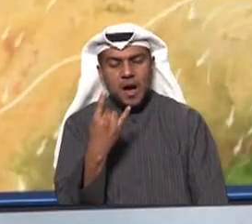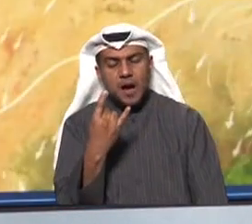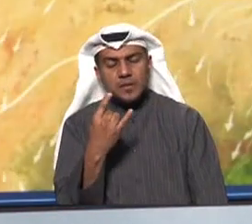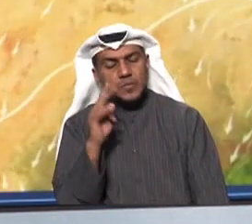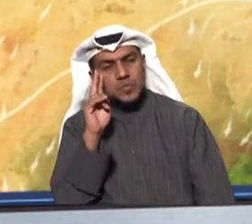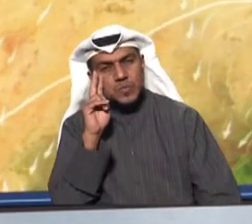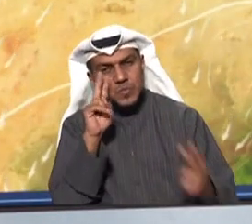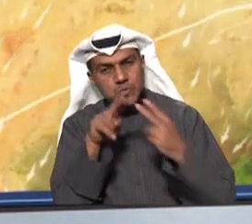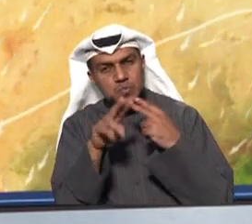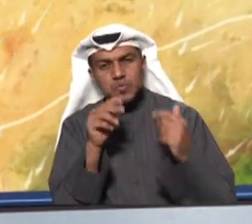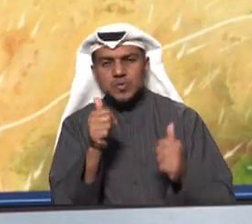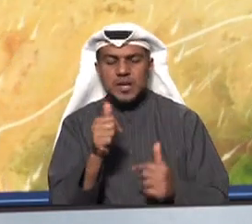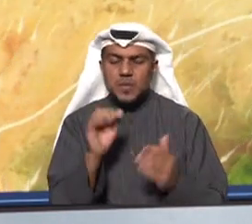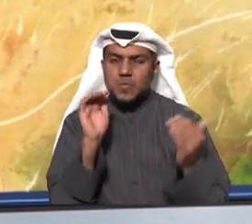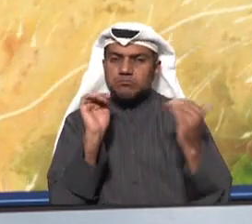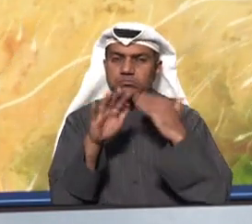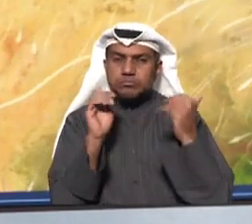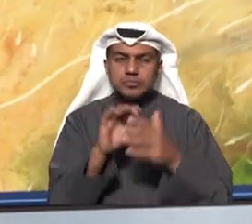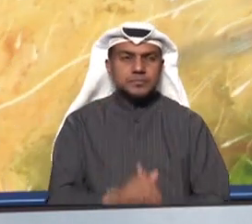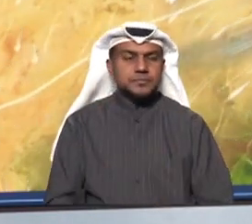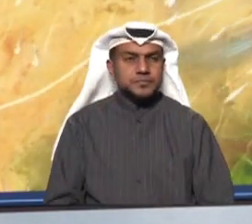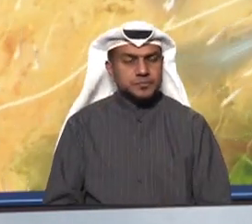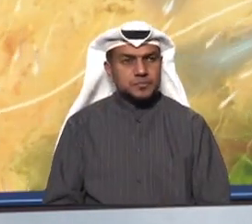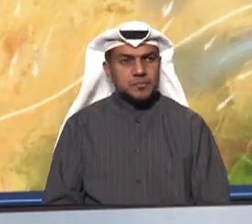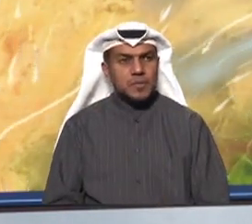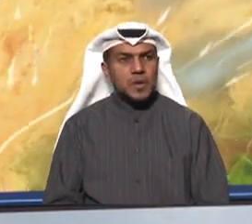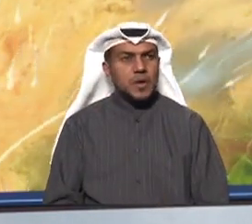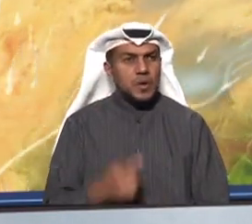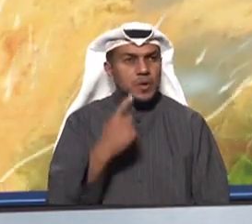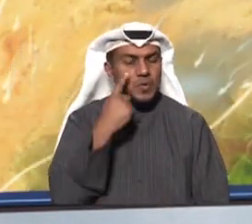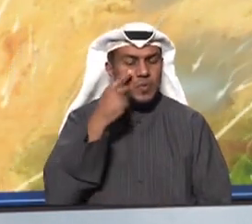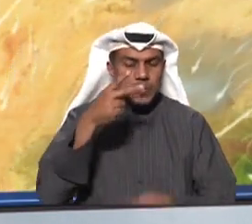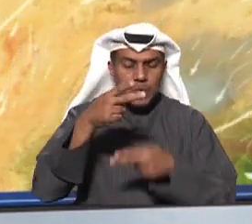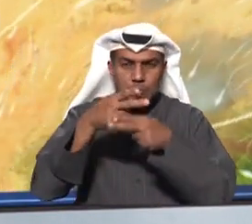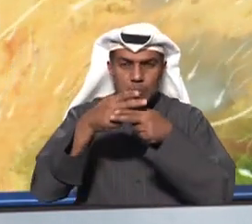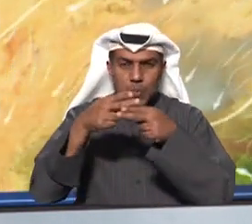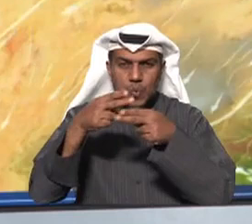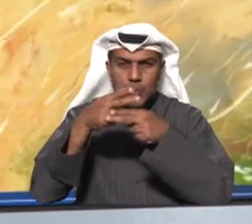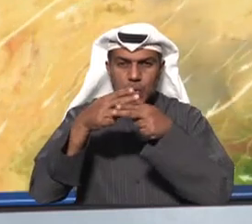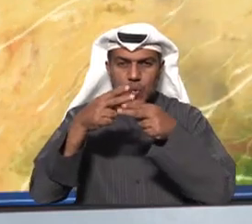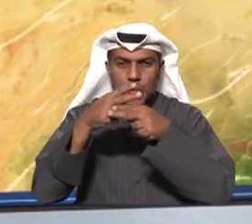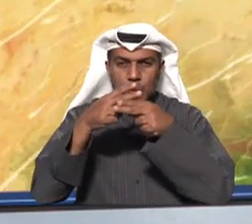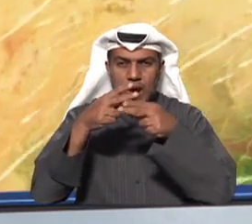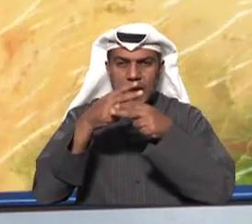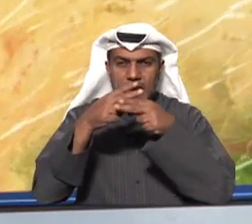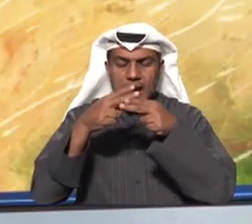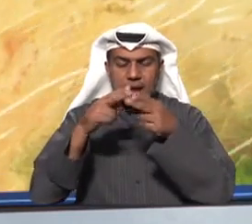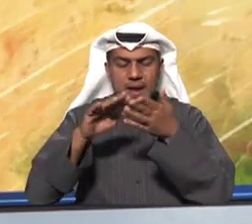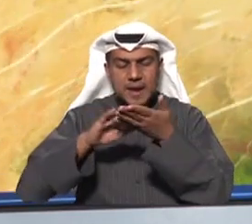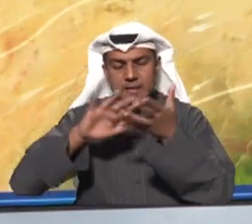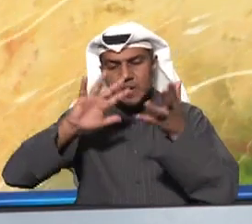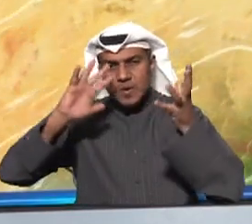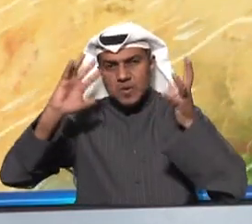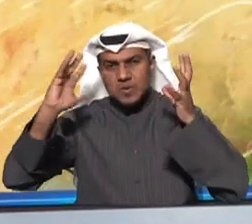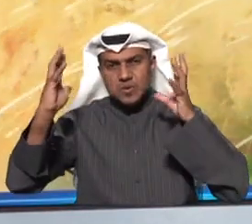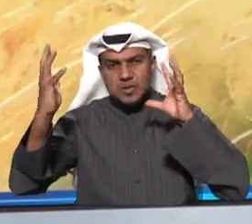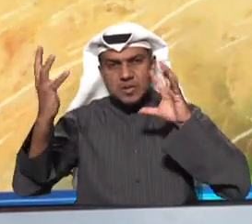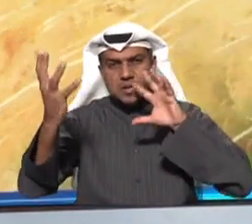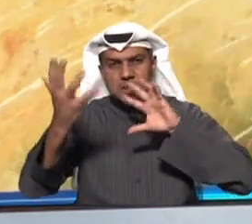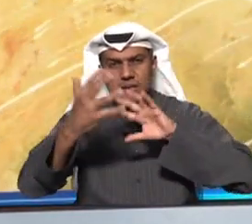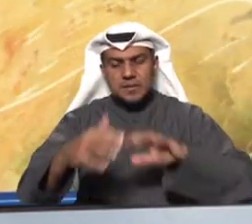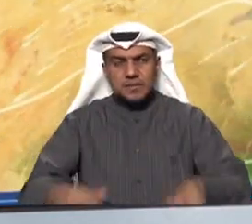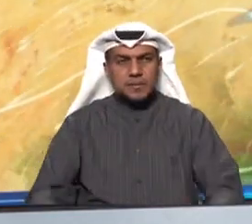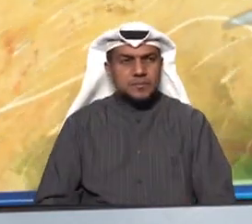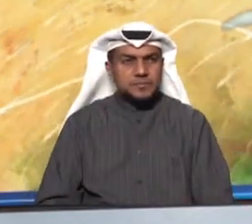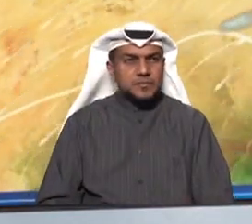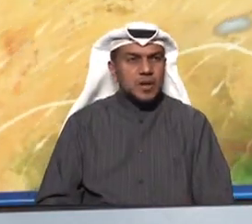كيلومتر الرؤية الأفقية. تتأثر دولة الكويت في امتداد مرتفع جوي من شمال غرب شبه الجزيرة العربية، أدى لاستقرار